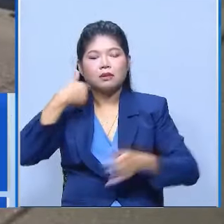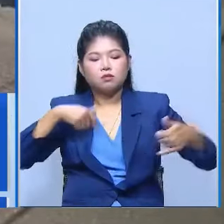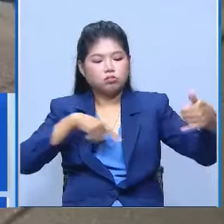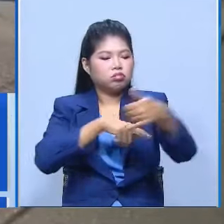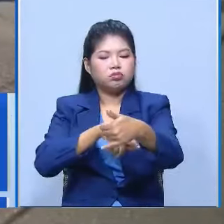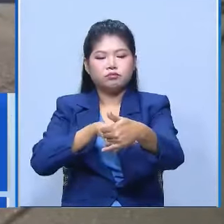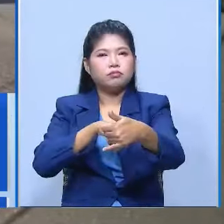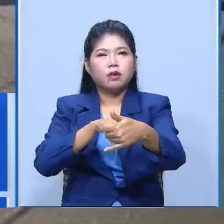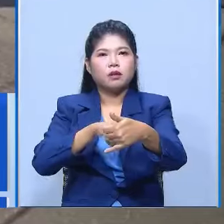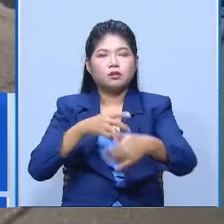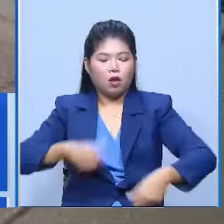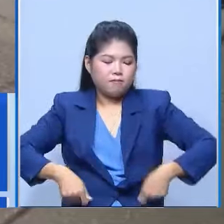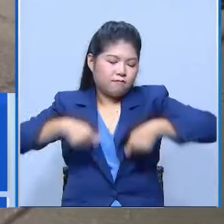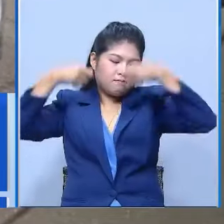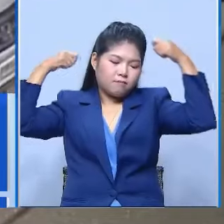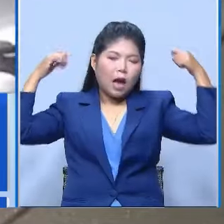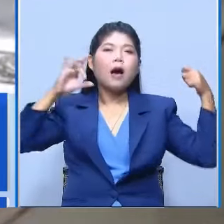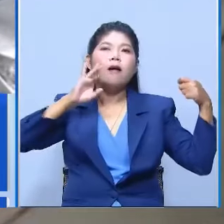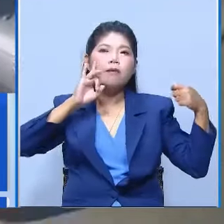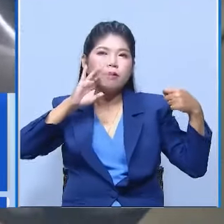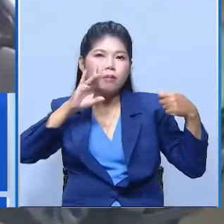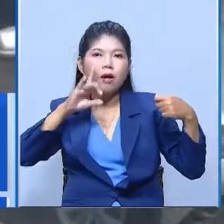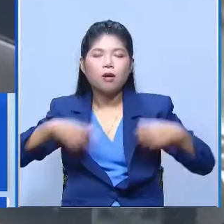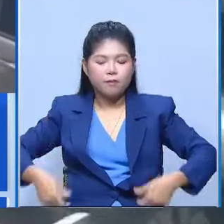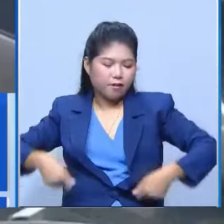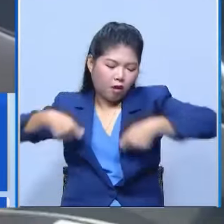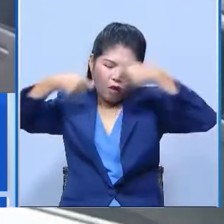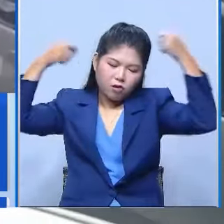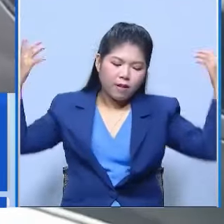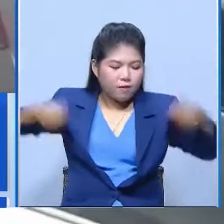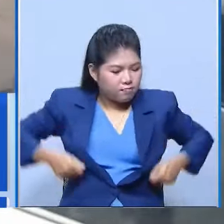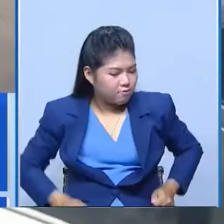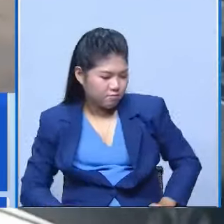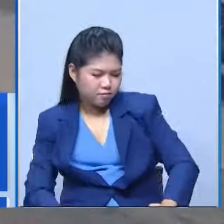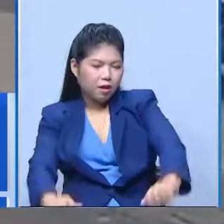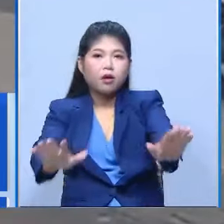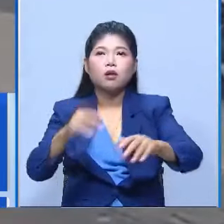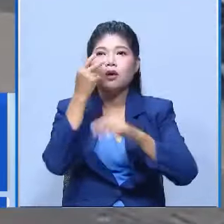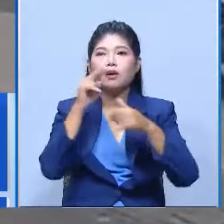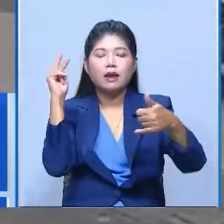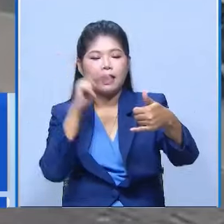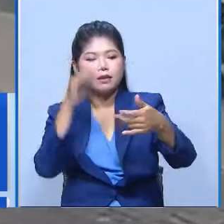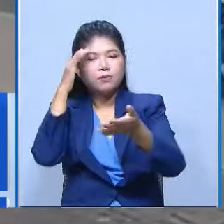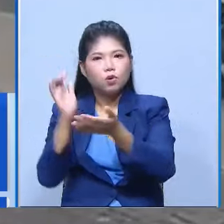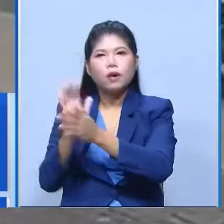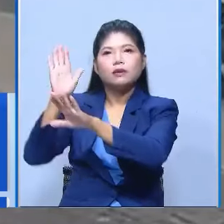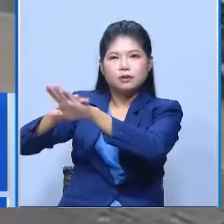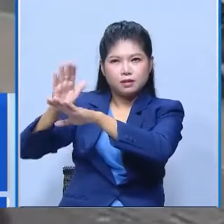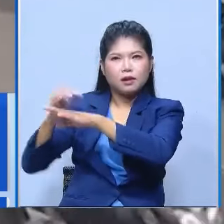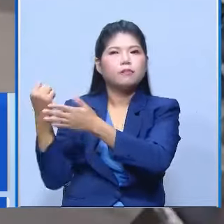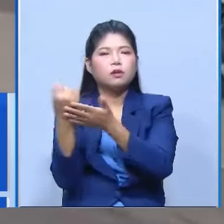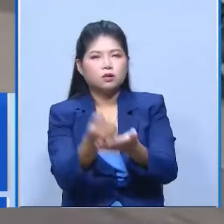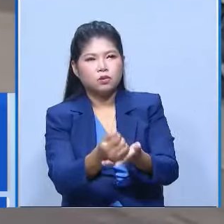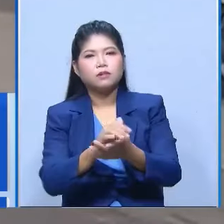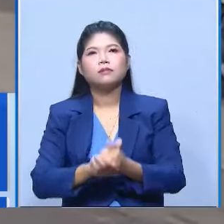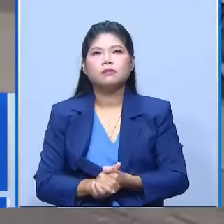กายล่อนจ้อนกลางถนนแบบไม่แคร์สายตาใคร โอ้ คนที่เขาเห็นเขาก็เลยต้องแจ้งตำรวจให้มาระงับเหตุนะคะนี่อัน